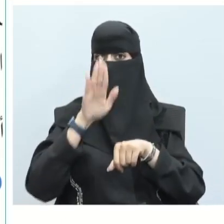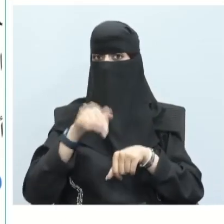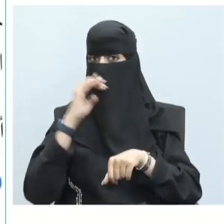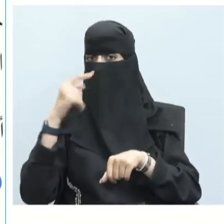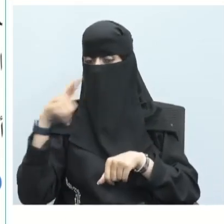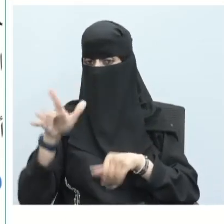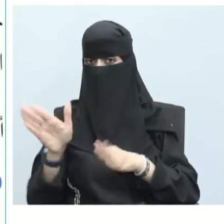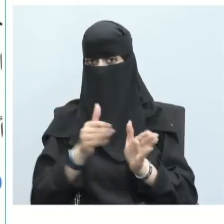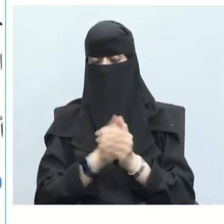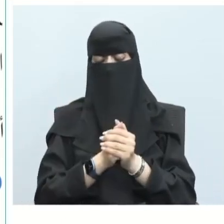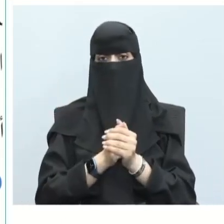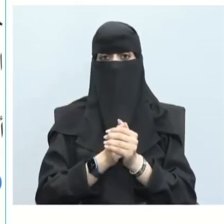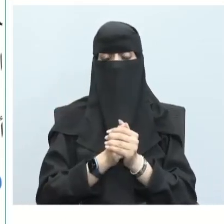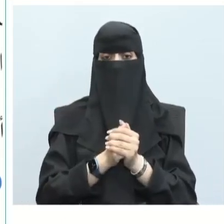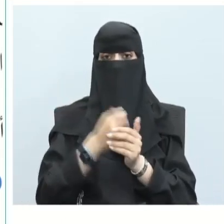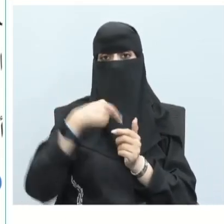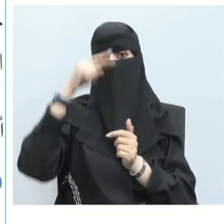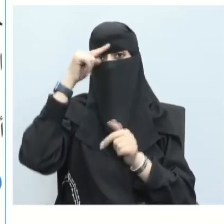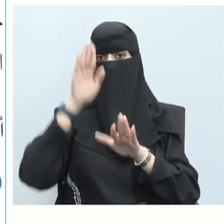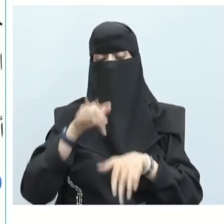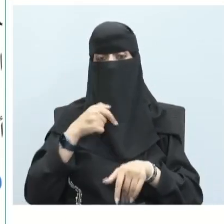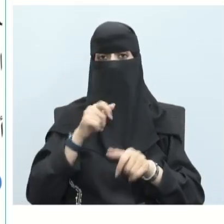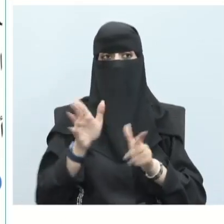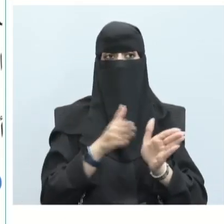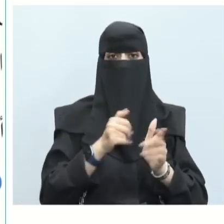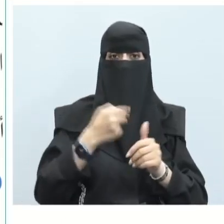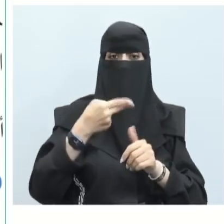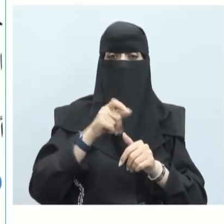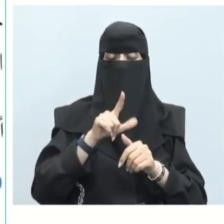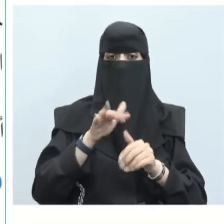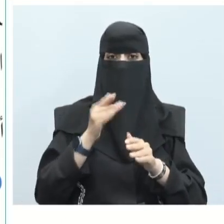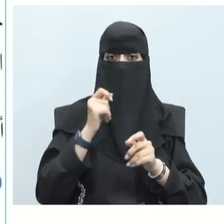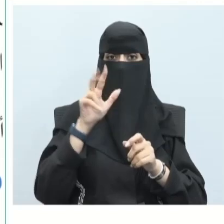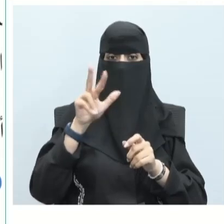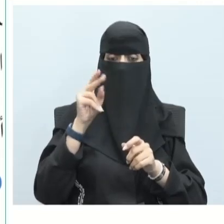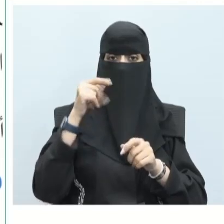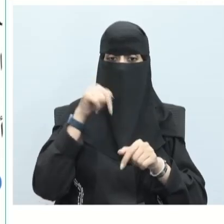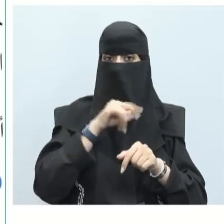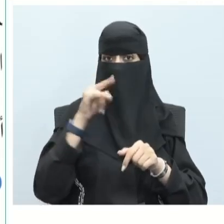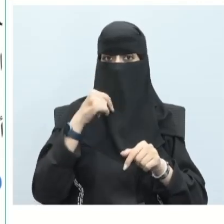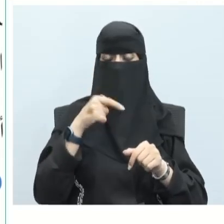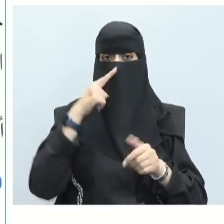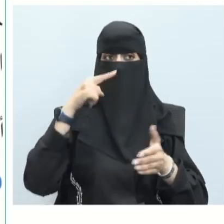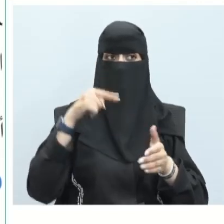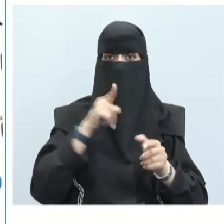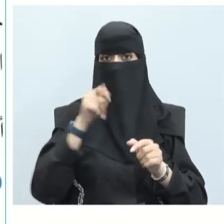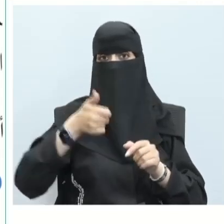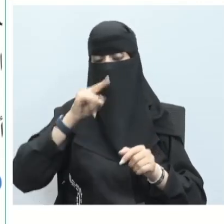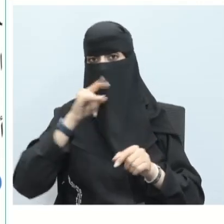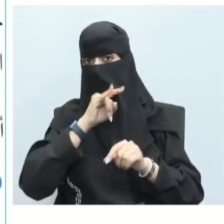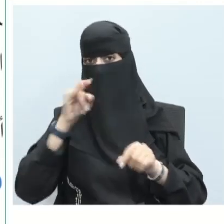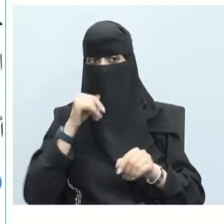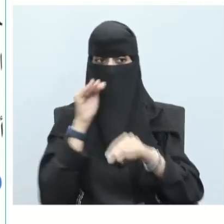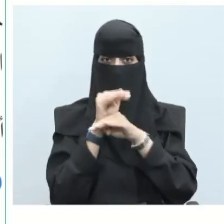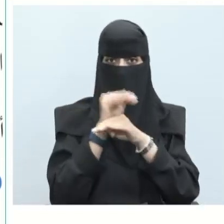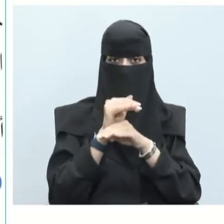جمله صحيحه مثال على التهديد ولا يعد مغالطه اذا لم تدرس جيدا وتحصل على